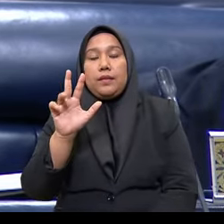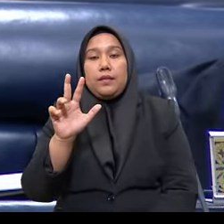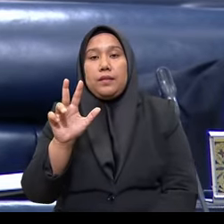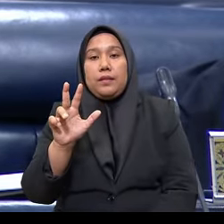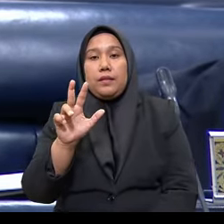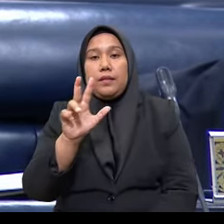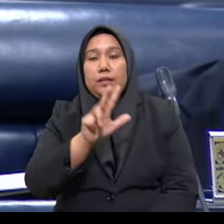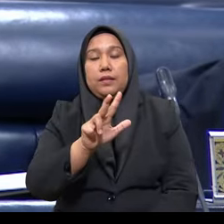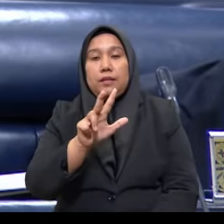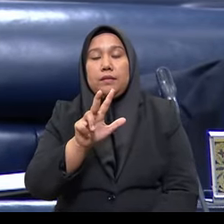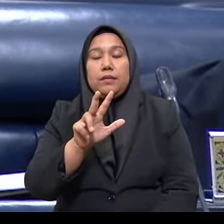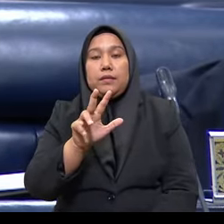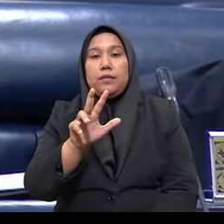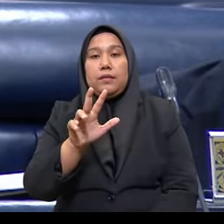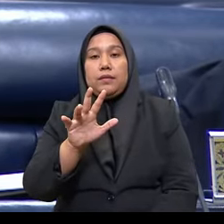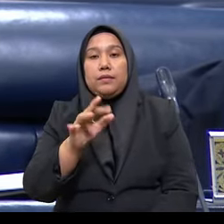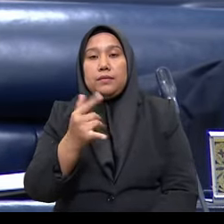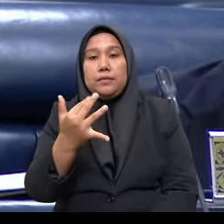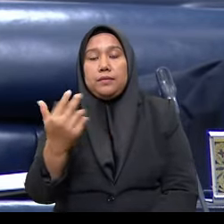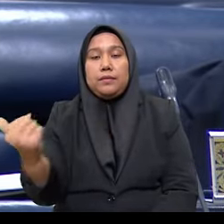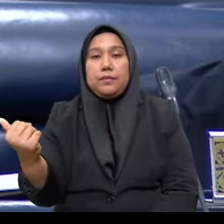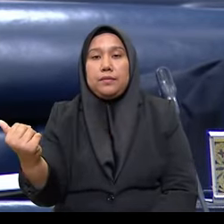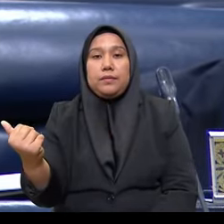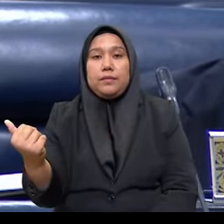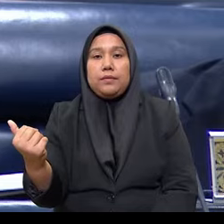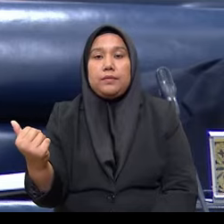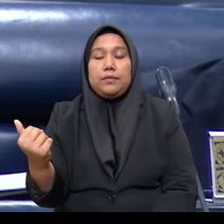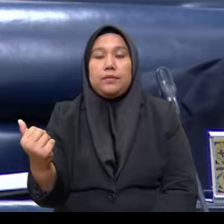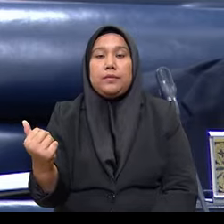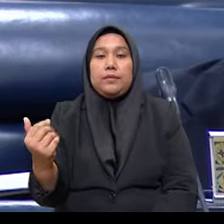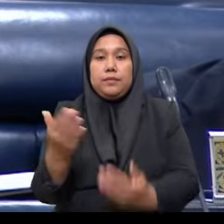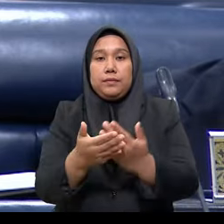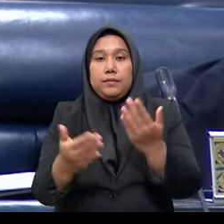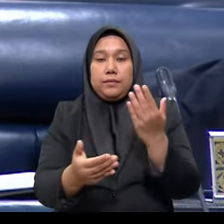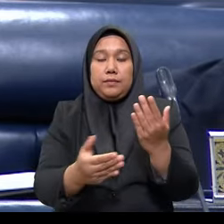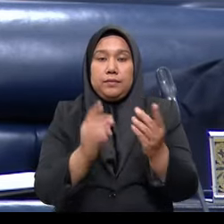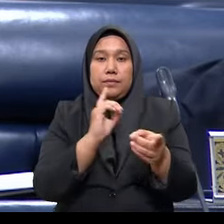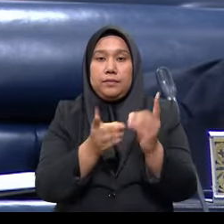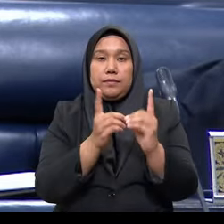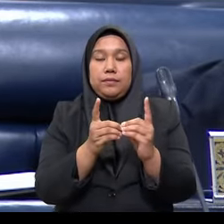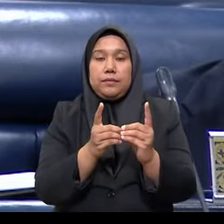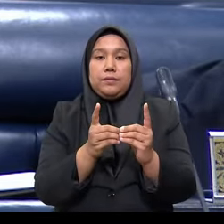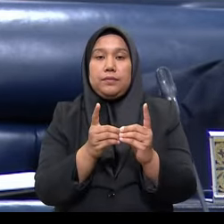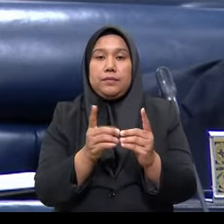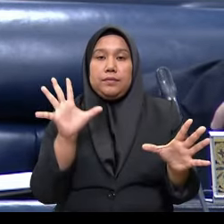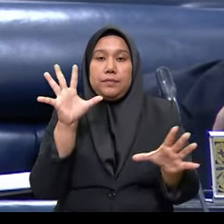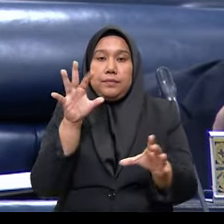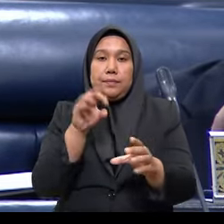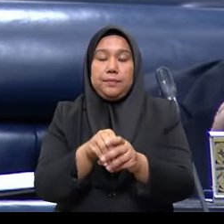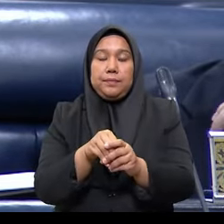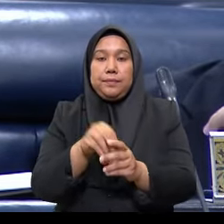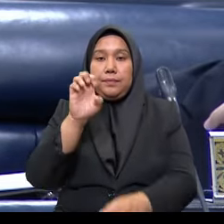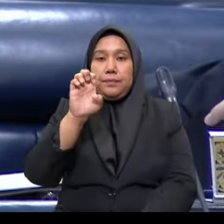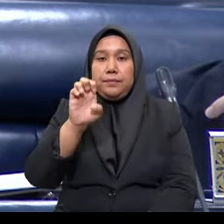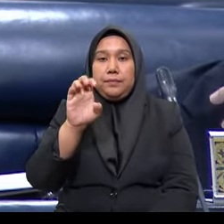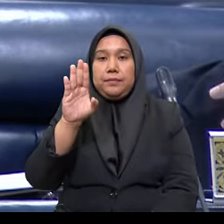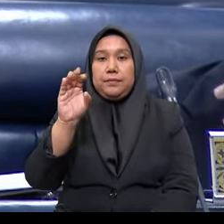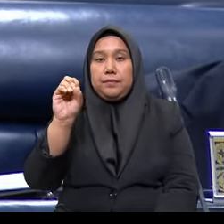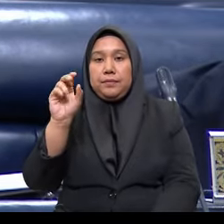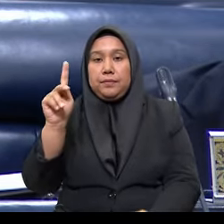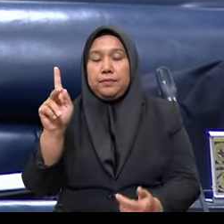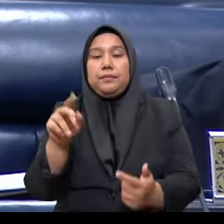903,854 kandungan digital tersedia dalam portal itu, merangkumi e-buku,